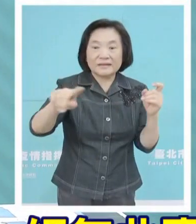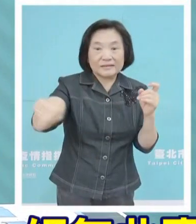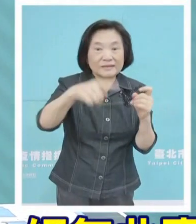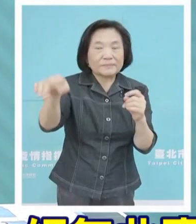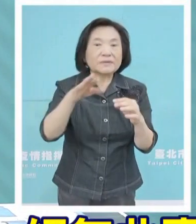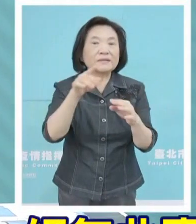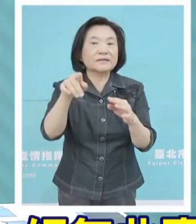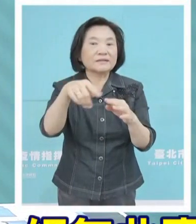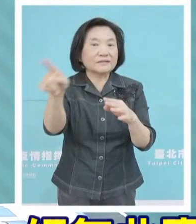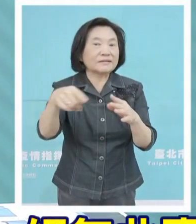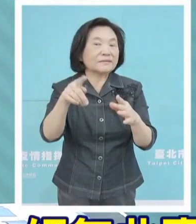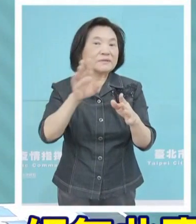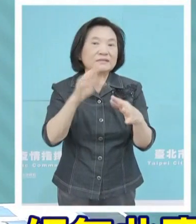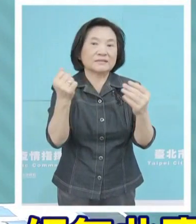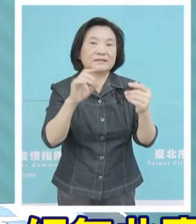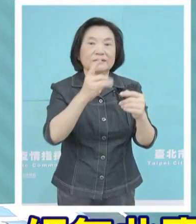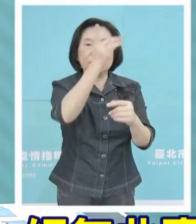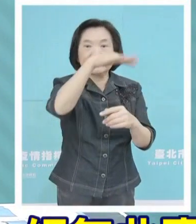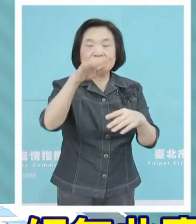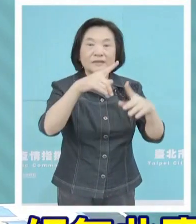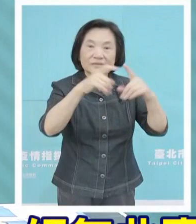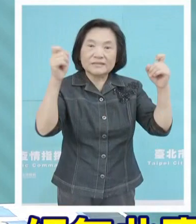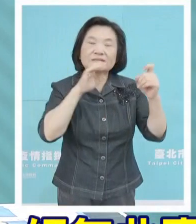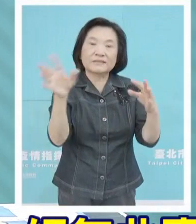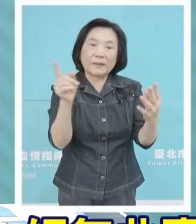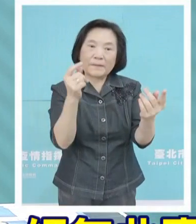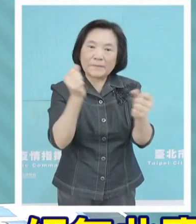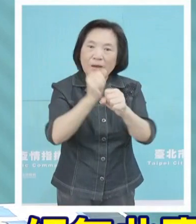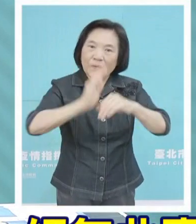检肝癌的筛检的大会，